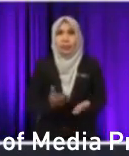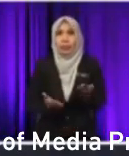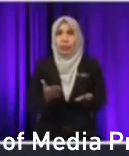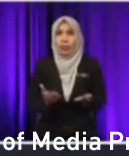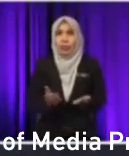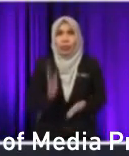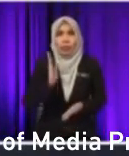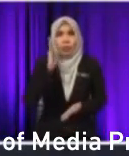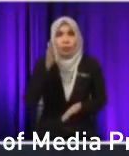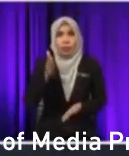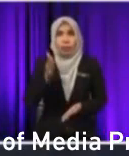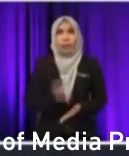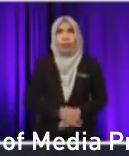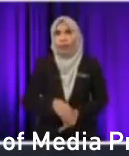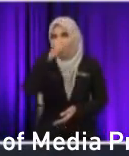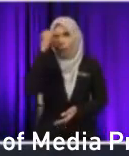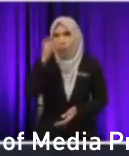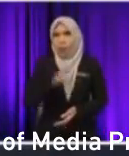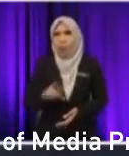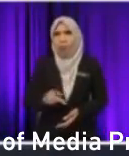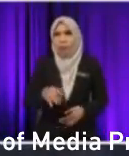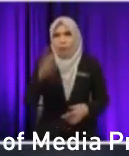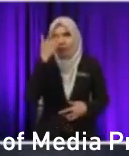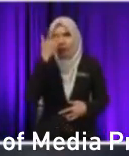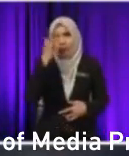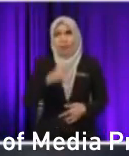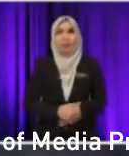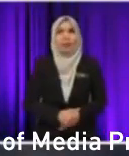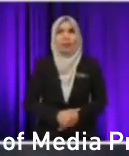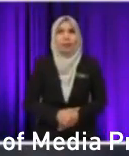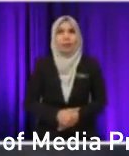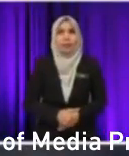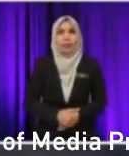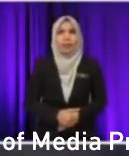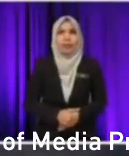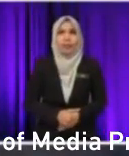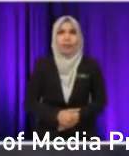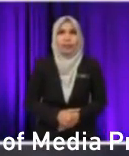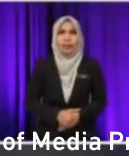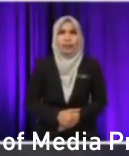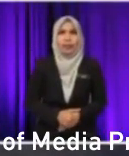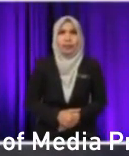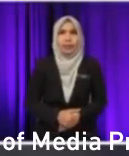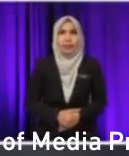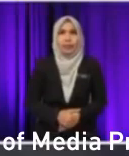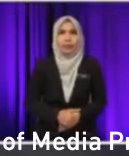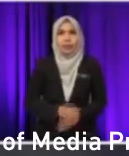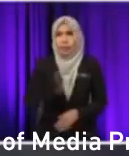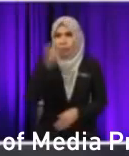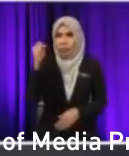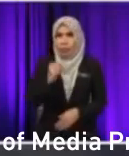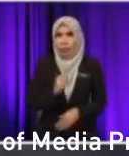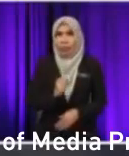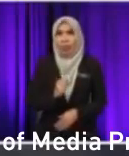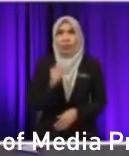Sebab dah tak segar kan, bila kita makan benda tak segar, dia tak dia akan menimbulkan masalah. Okey, yang ini dia adalah soalan A. Okey. Dia